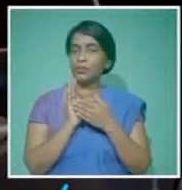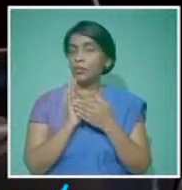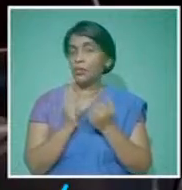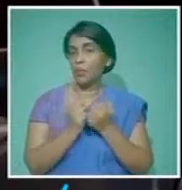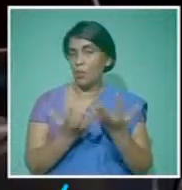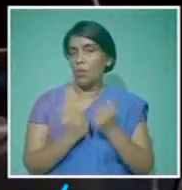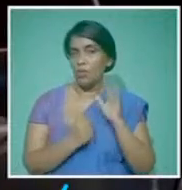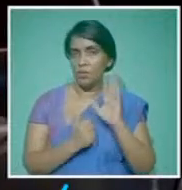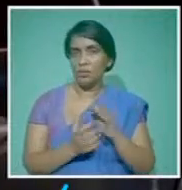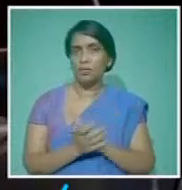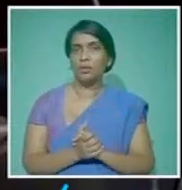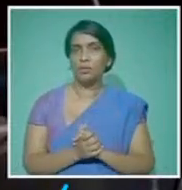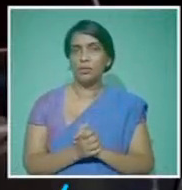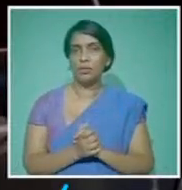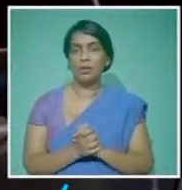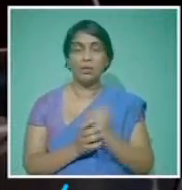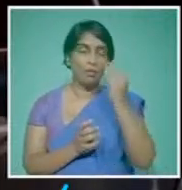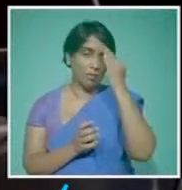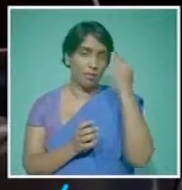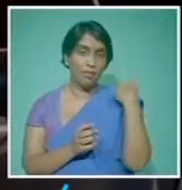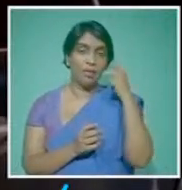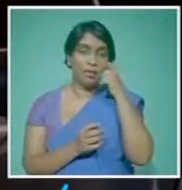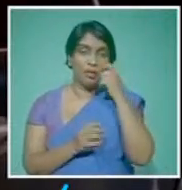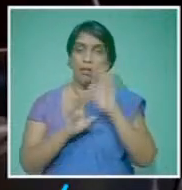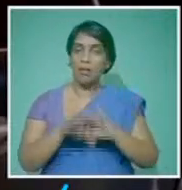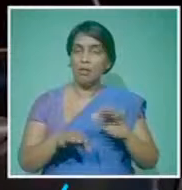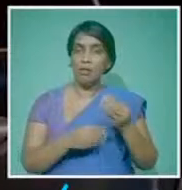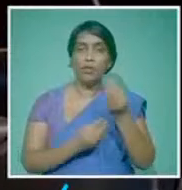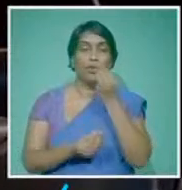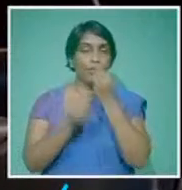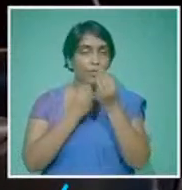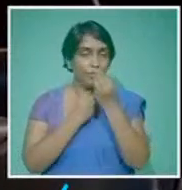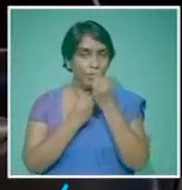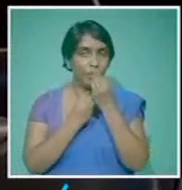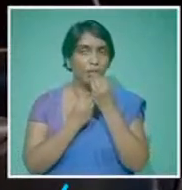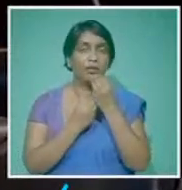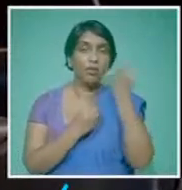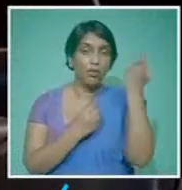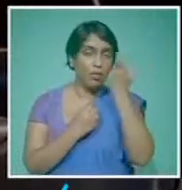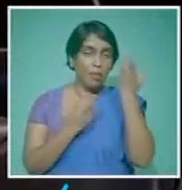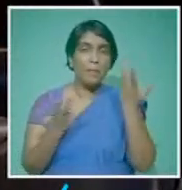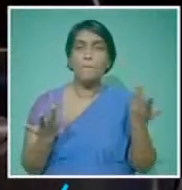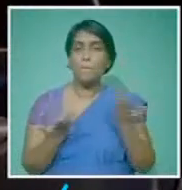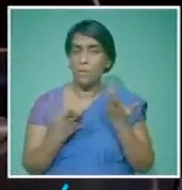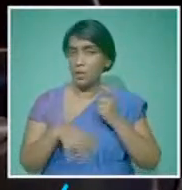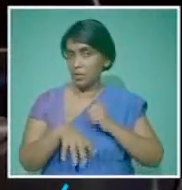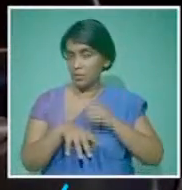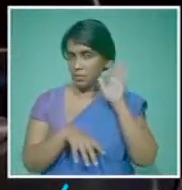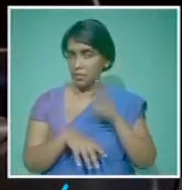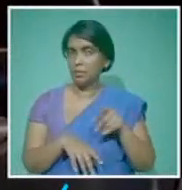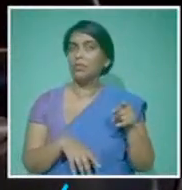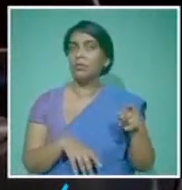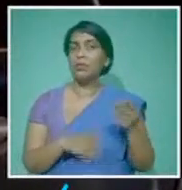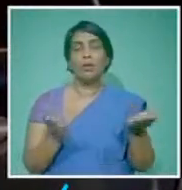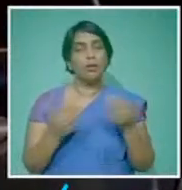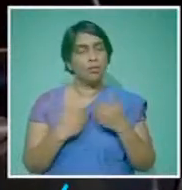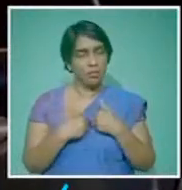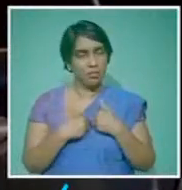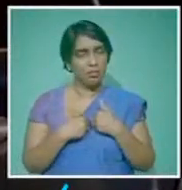यमुवेन्न ओने देमाउपियांत दारुआंत खान्न देयक होयागान्न बेरी अवस्थावक अपि